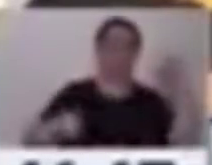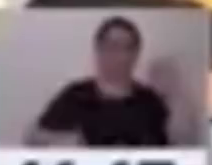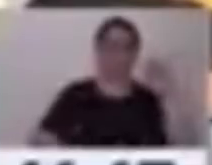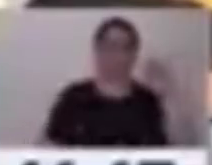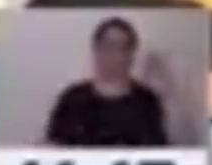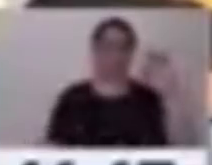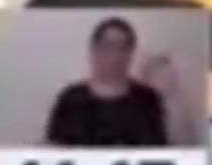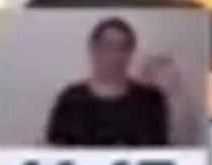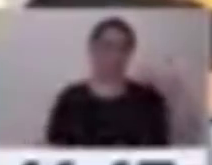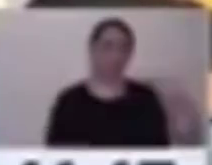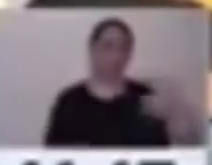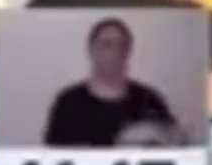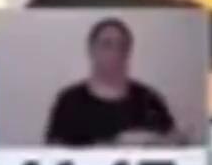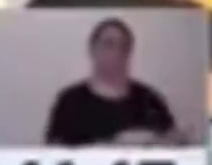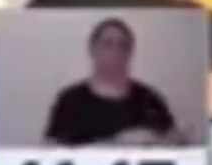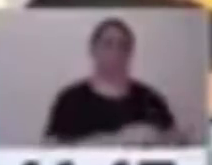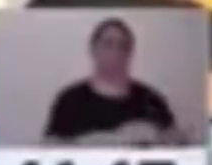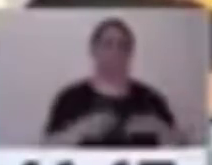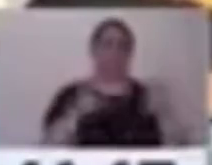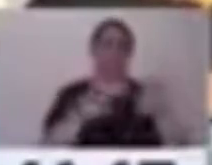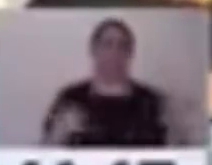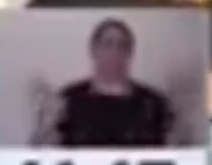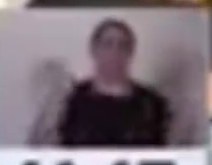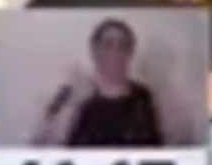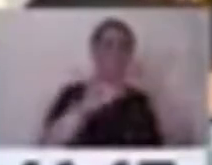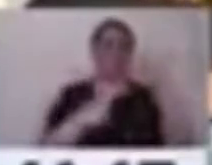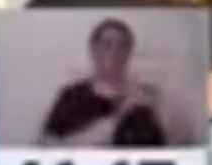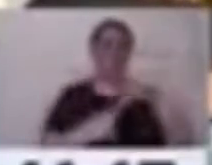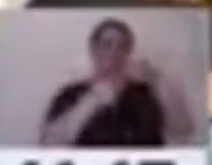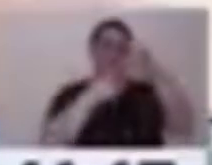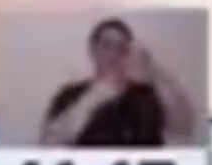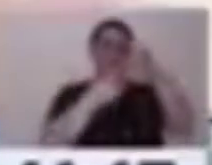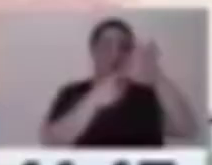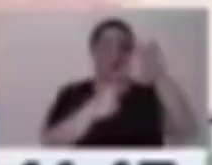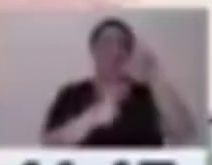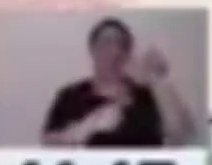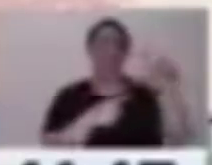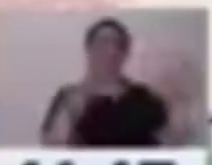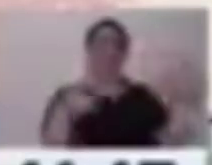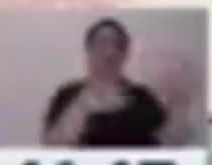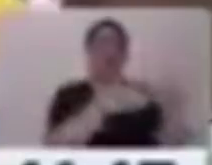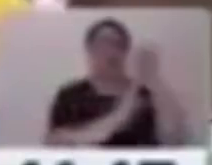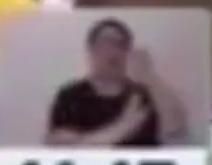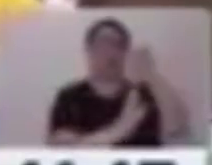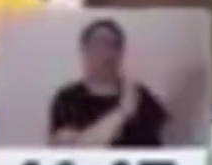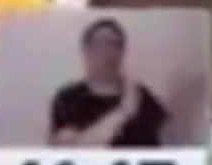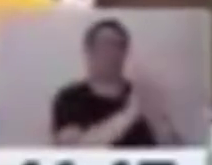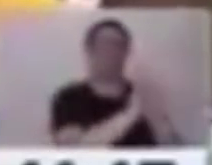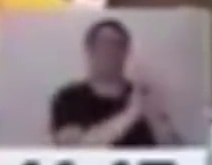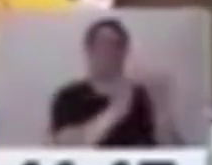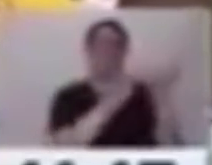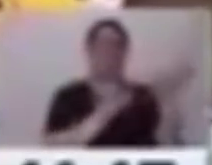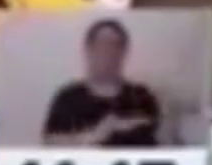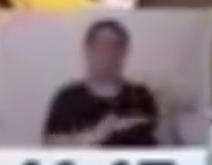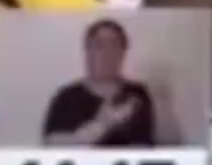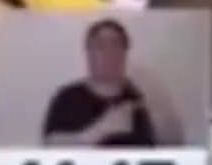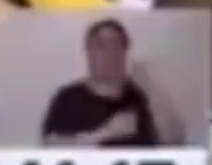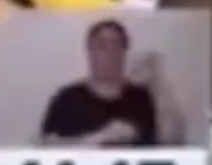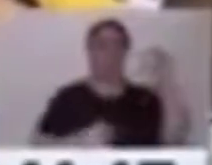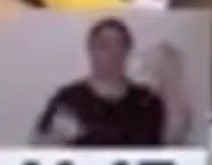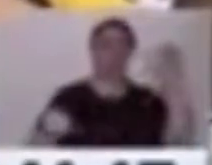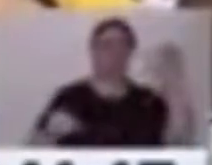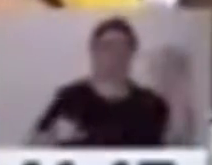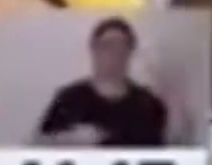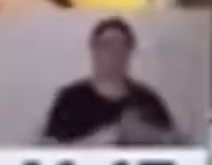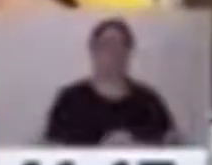on street children, street families, and indigenous people na naglalayong magbahagi ng holistic approach